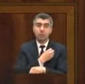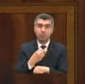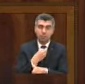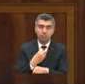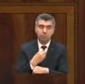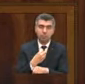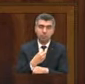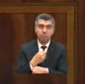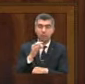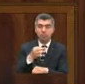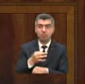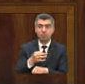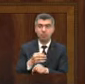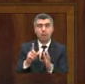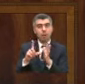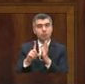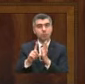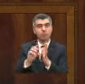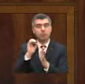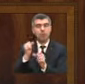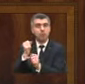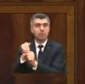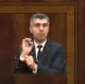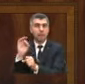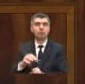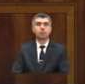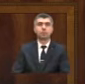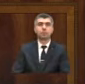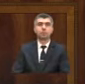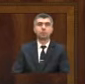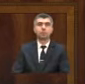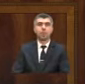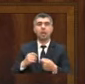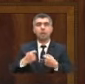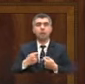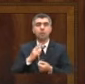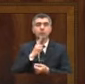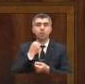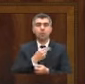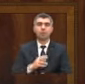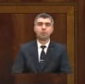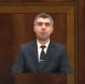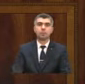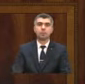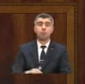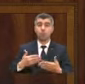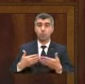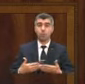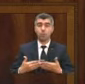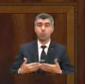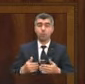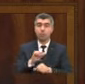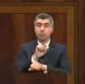والحمايه يعني ديال حقوق ديال العمال. السيد رئيس الحكومه احنا اليوم في هذا الورش الكبير ديال